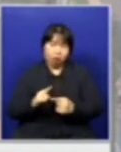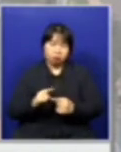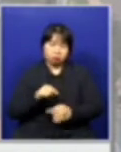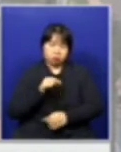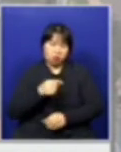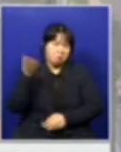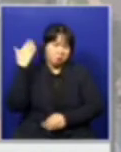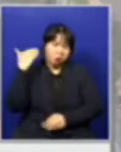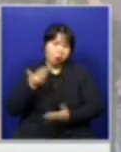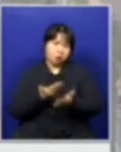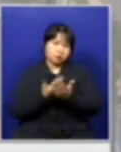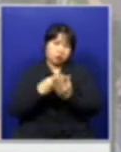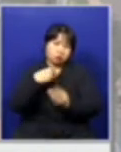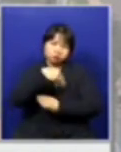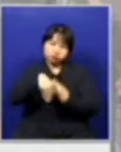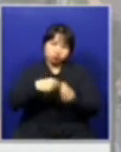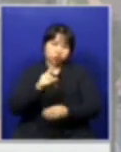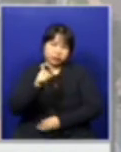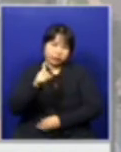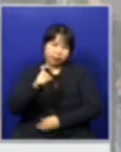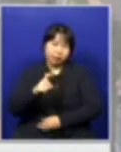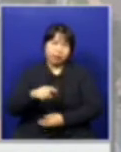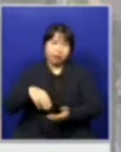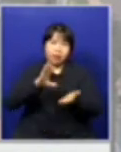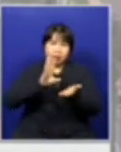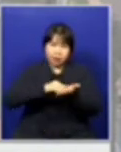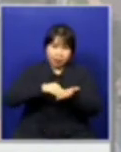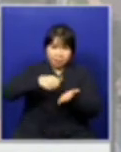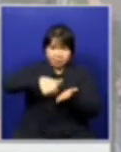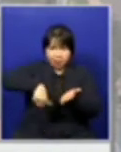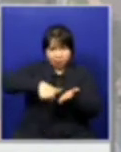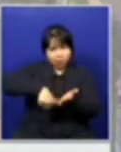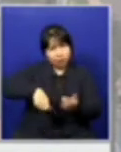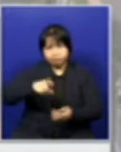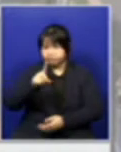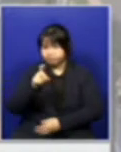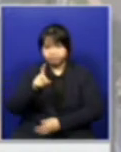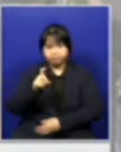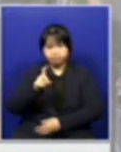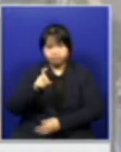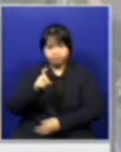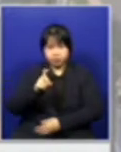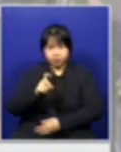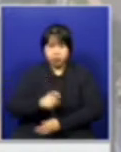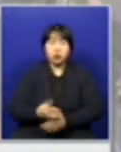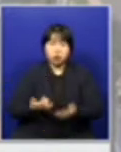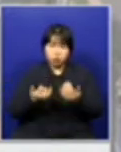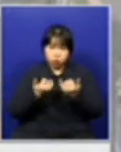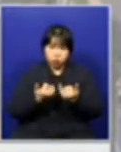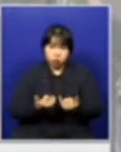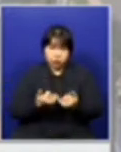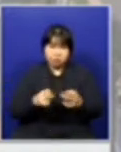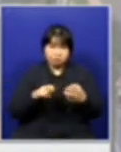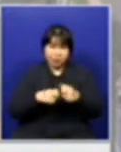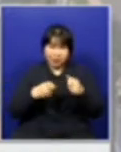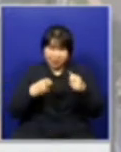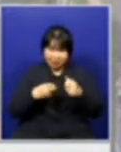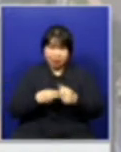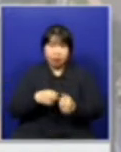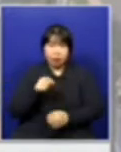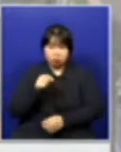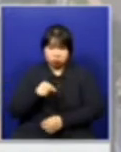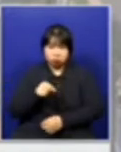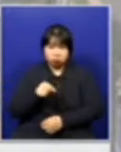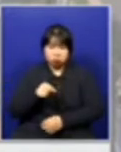นั้นแย่มากเก็บภาษีได้ต่ำกว่าเป้าเพราะฉะนั้นไม่ต้องพูดถึงเลยว่าเมื่อภาวะวิกฤตเข้ามาเนี่ยนะ